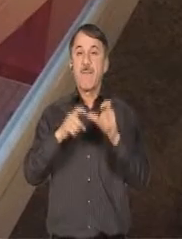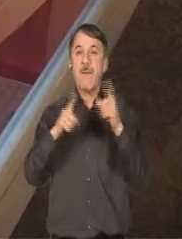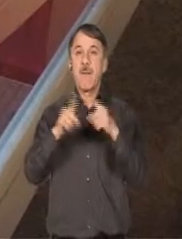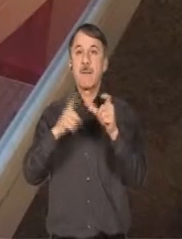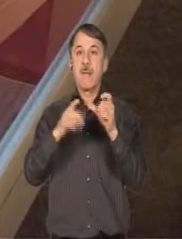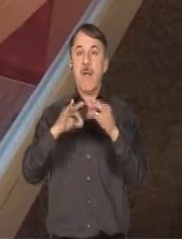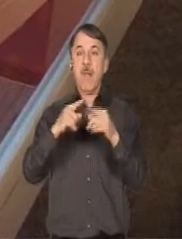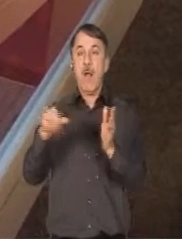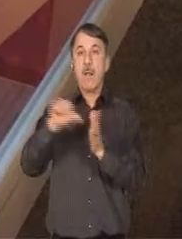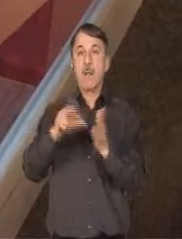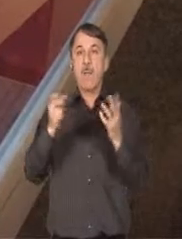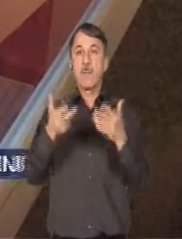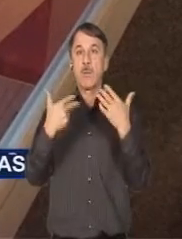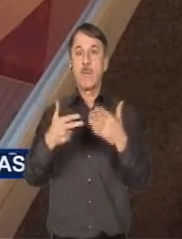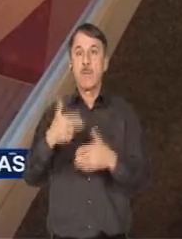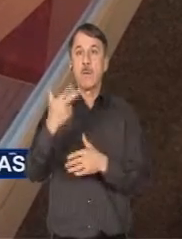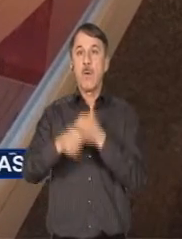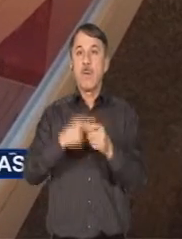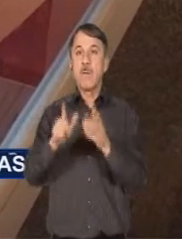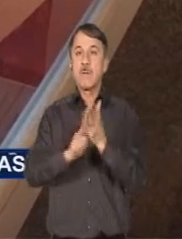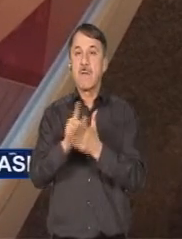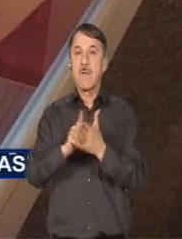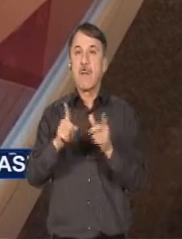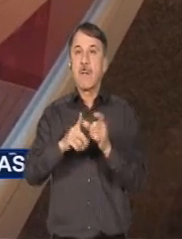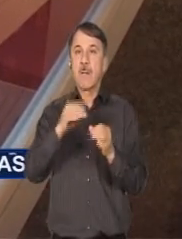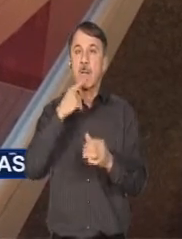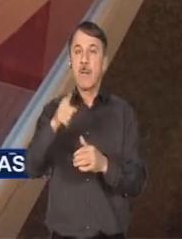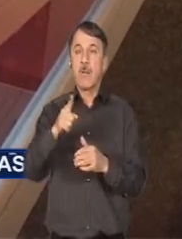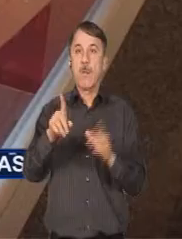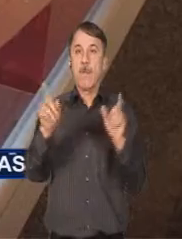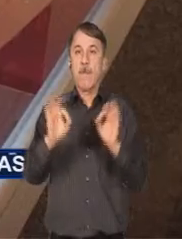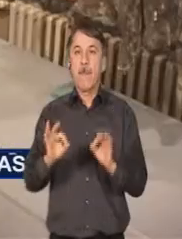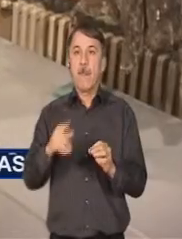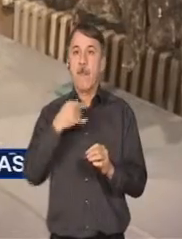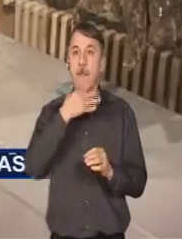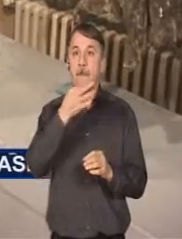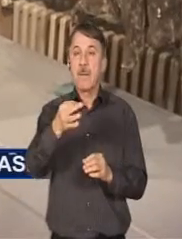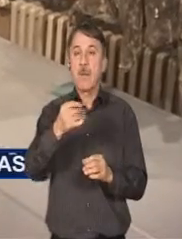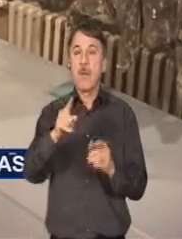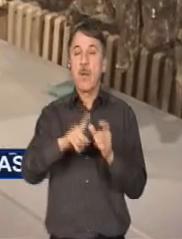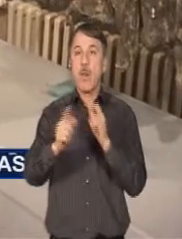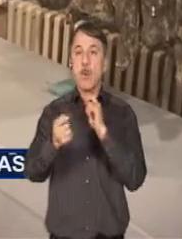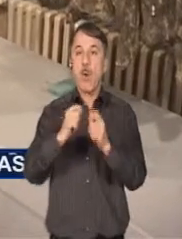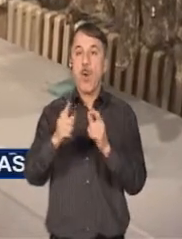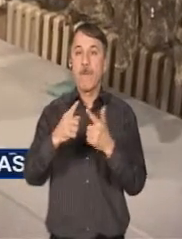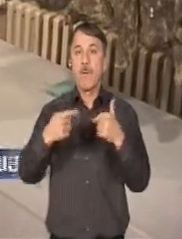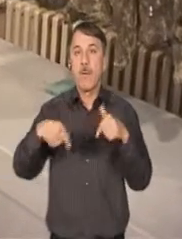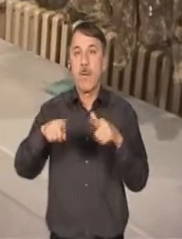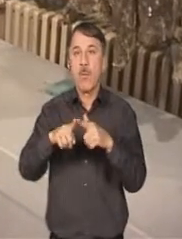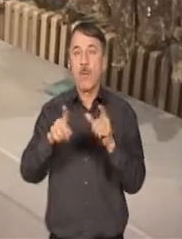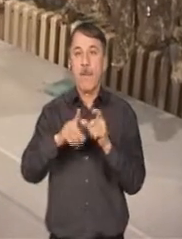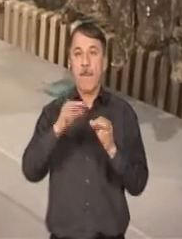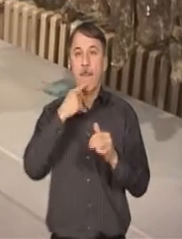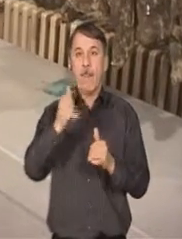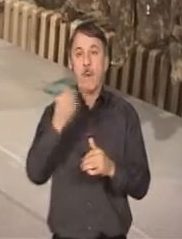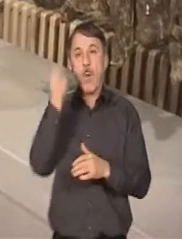Save ustanovljen je 1883. godine za vreme vladavine Milana Obrenovića i prvih godina je dodeljivan isključivo